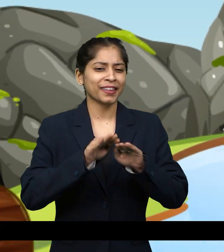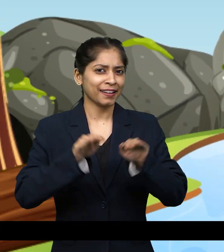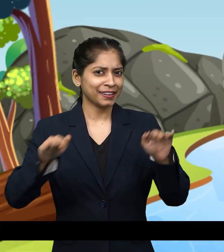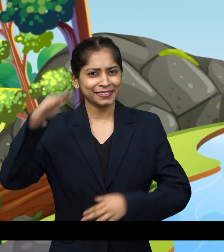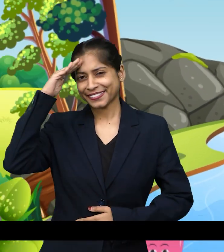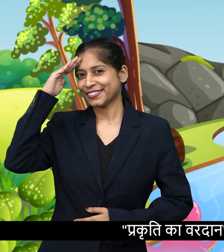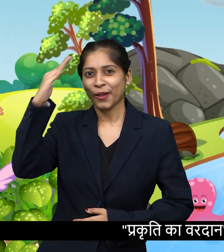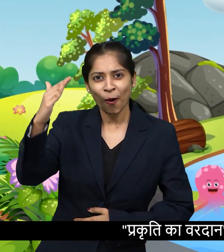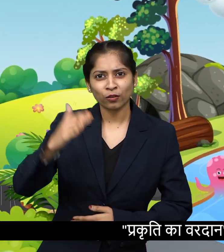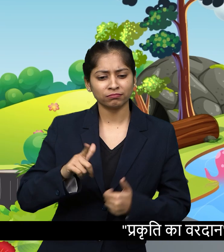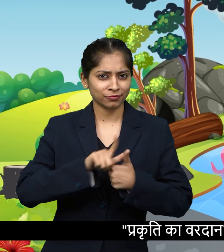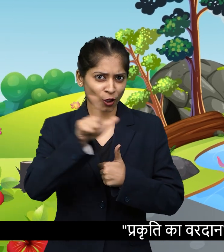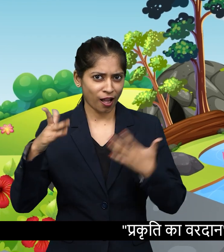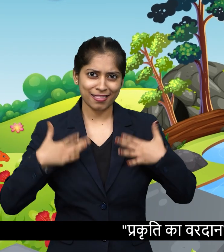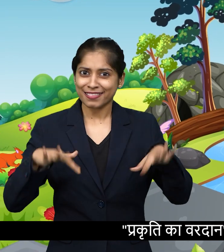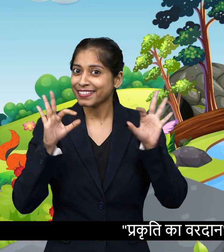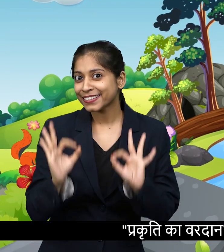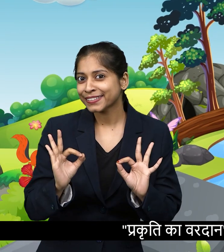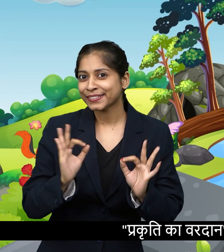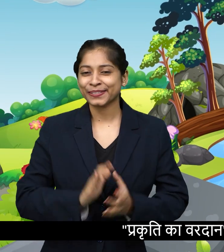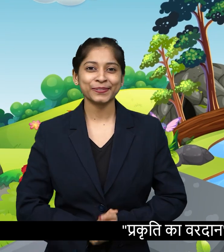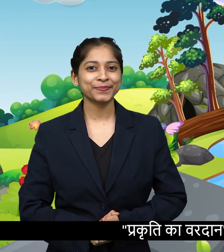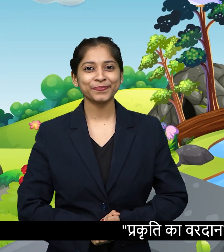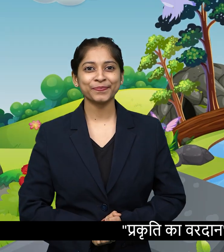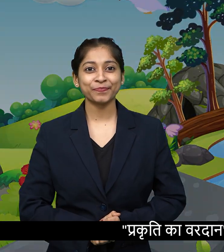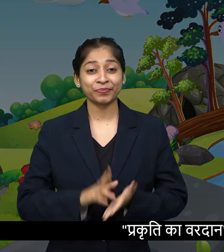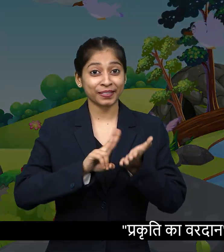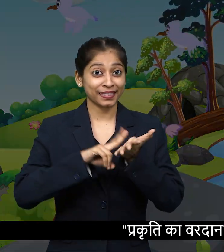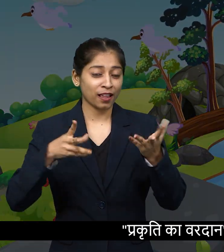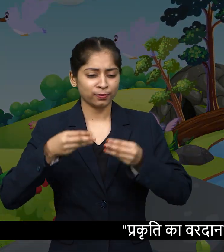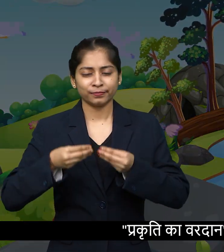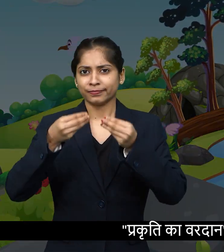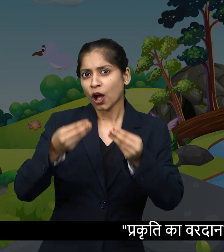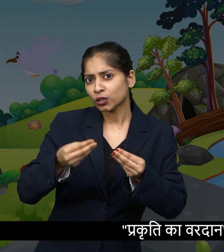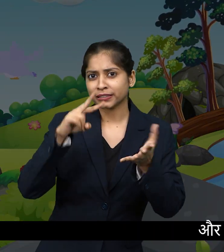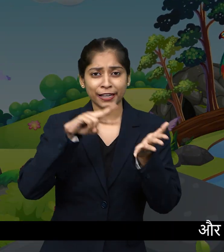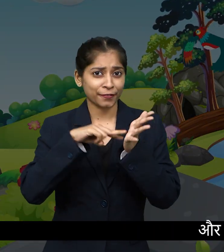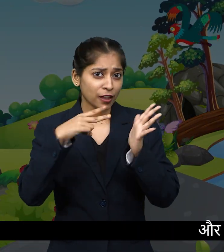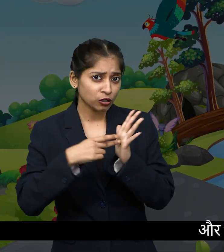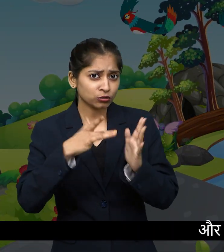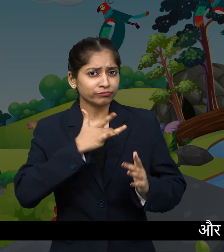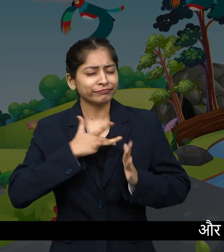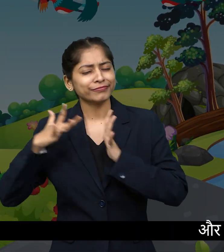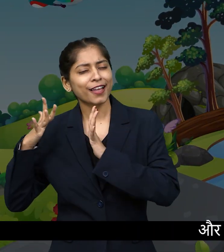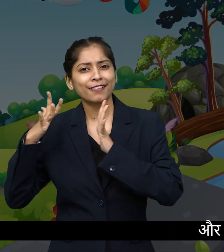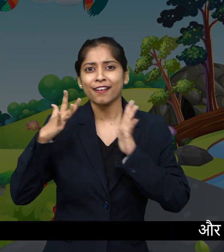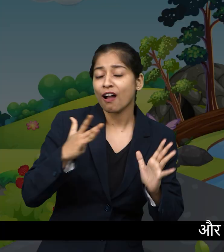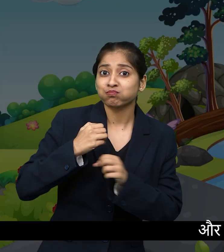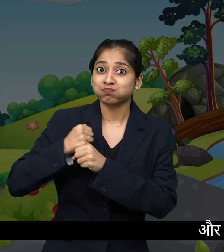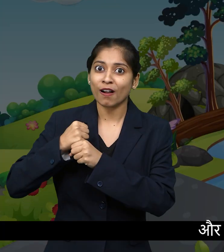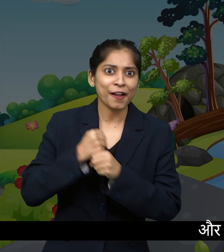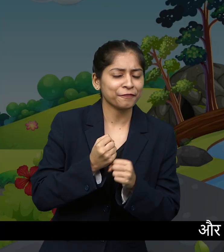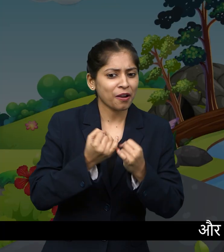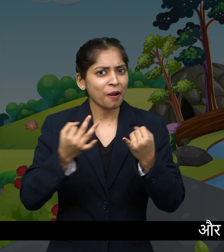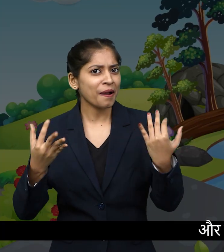नमस्ते बच्चों। प्रकृति का वरदान प्रकृति द्वारा प्रदान किए गए उदार उपहारों और प्रचुरता को संदर्भित